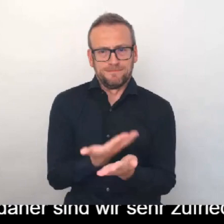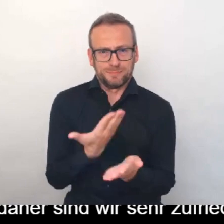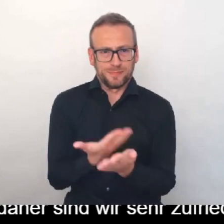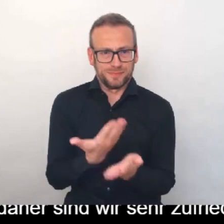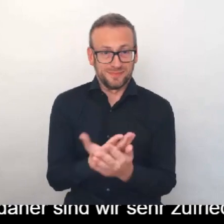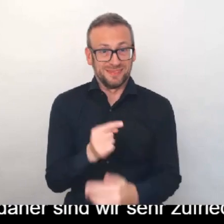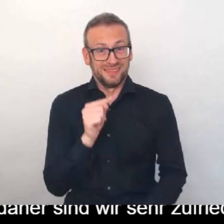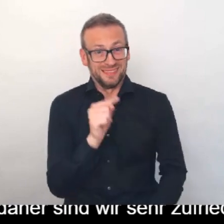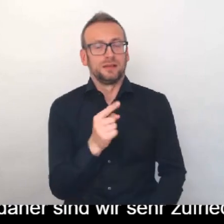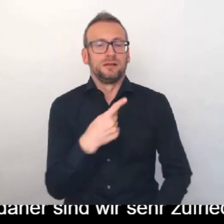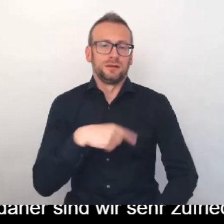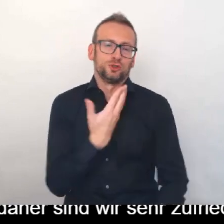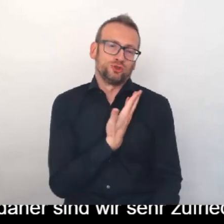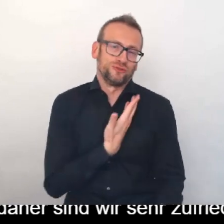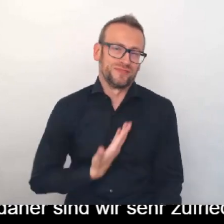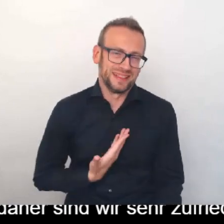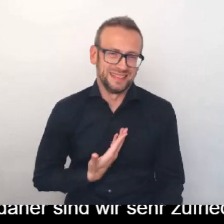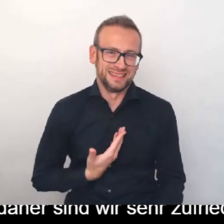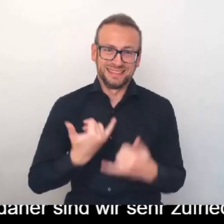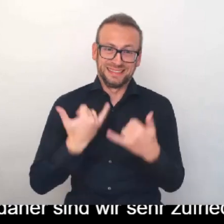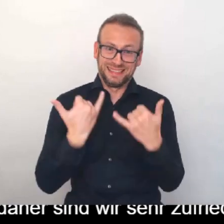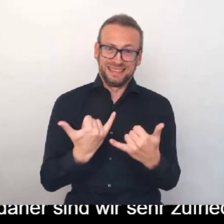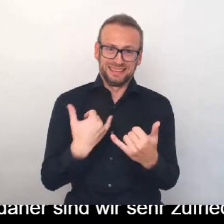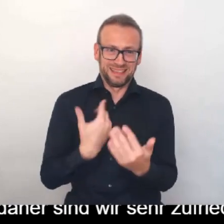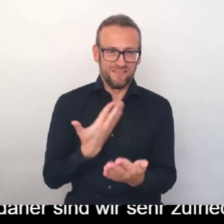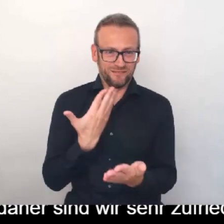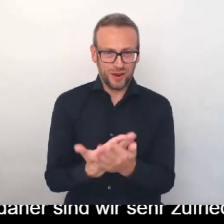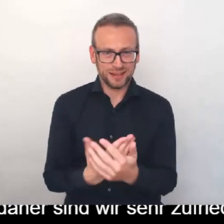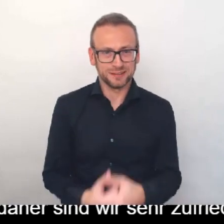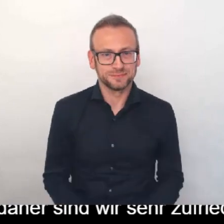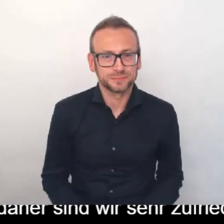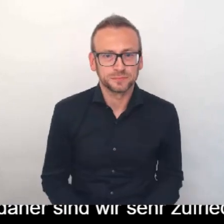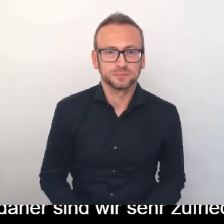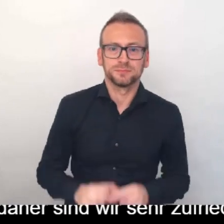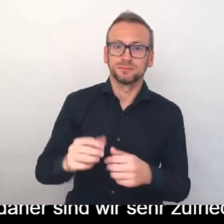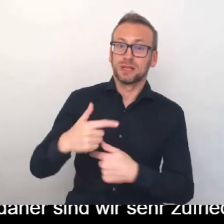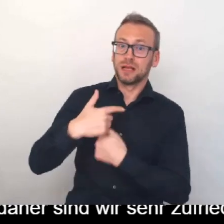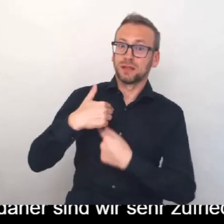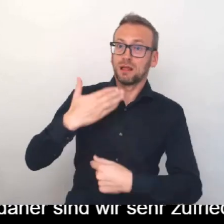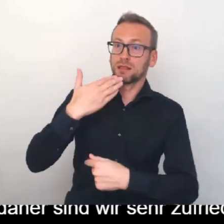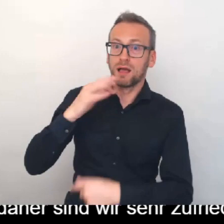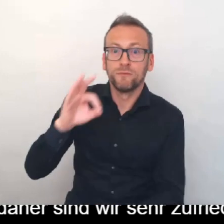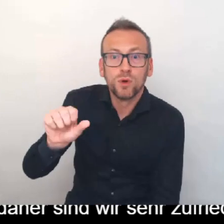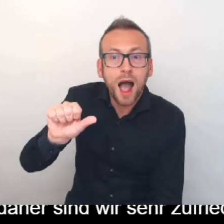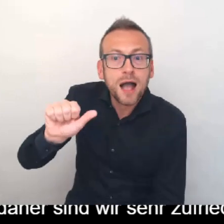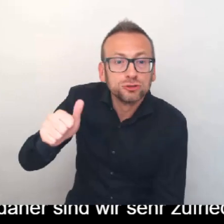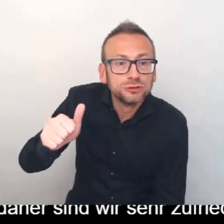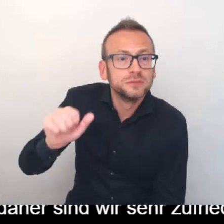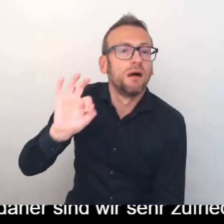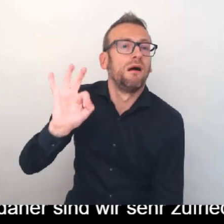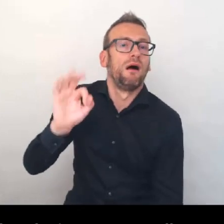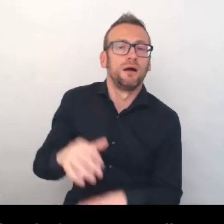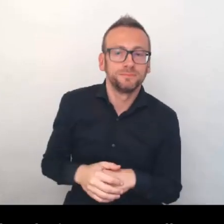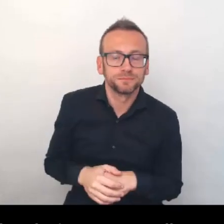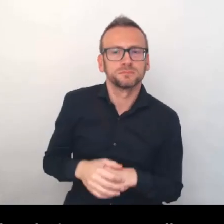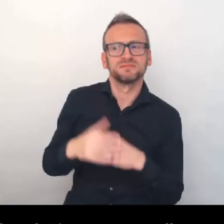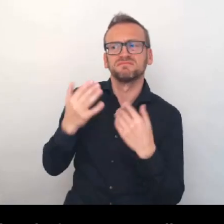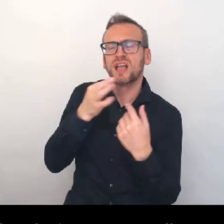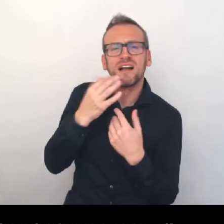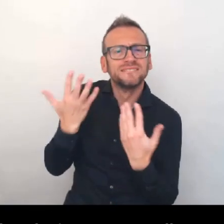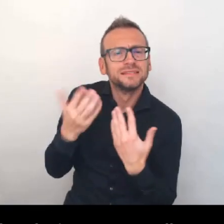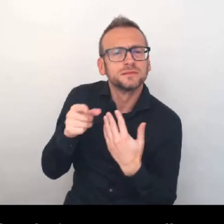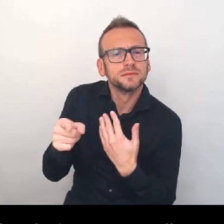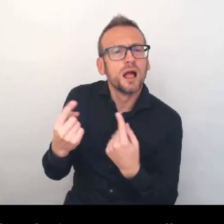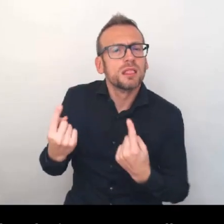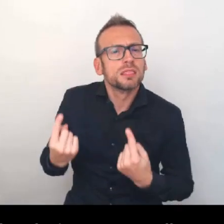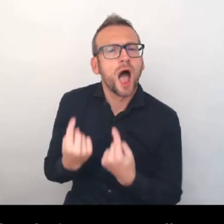entwickelt und wir haben hier die Frau Döring-Manteufel, hat es gesagt, in den letzten Jahren das Hochwachsen zu den rund 400.000 Studentinnen und Studenten